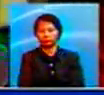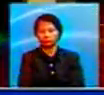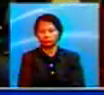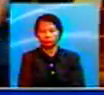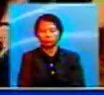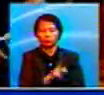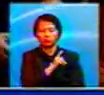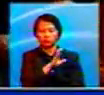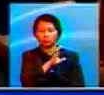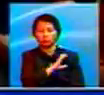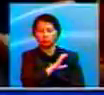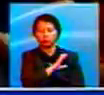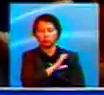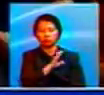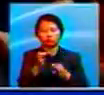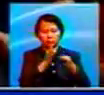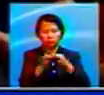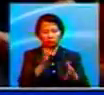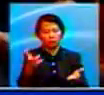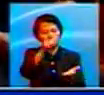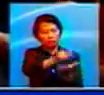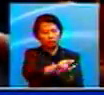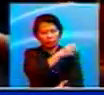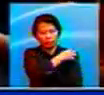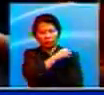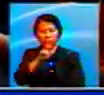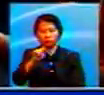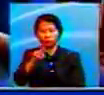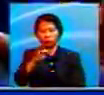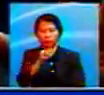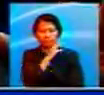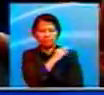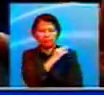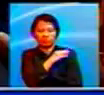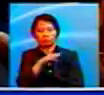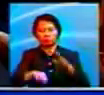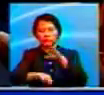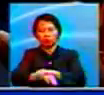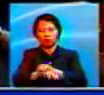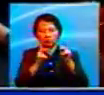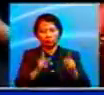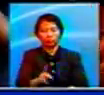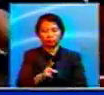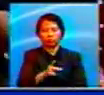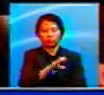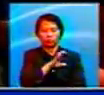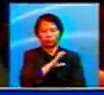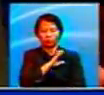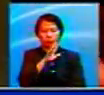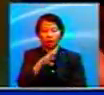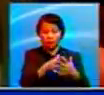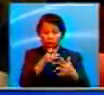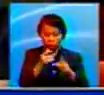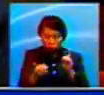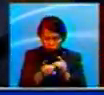Tan Sri Khalid menyatakan Tan Sri Khalid mengulas mengenai laporan pegawai TUDM berpangkat major telah ditahan pihak berkuasa San Angelo susulan